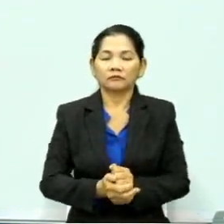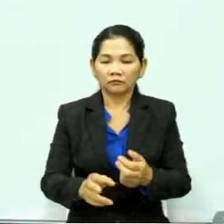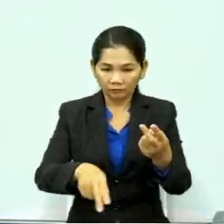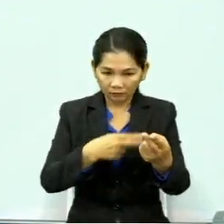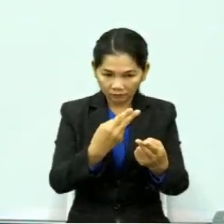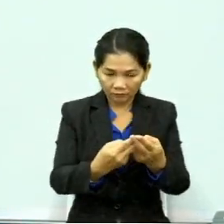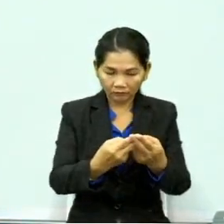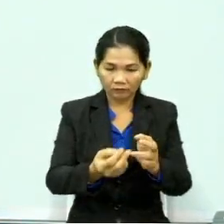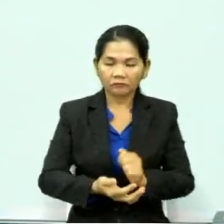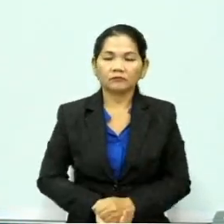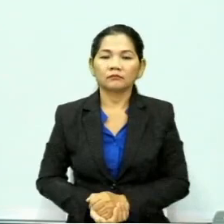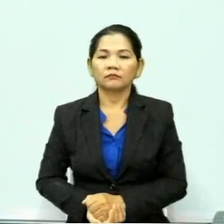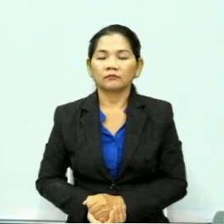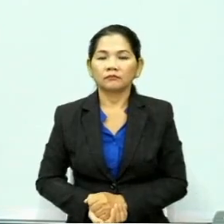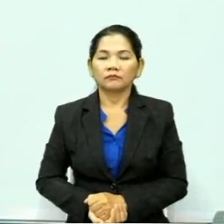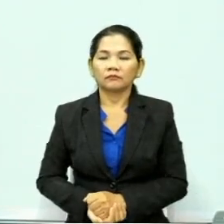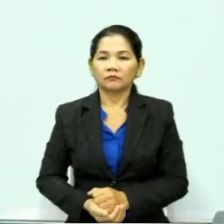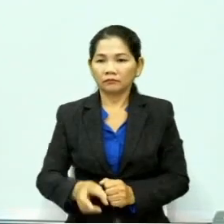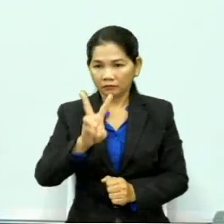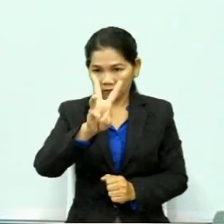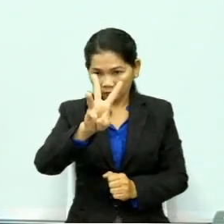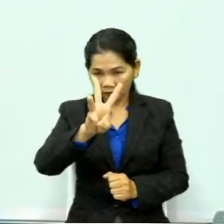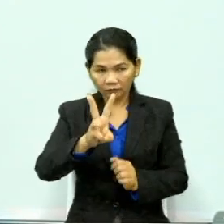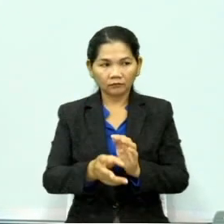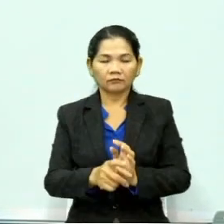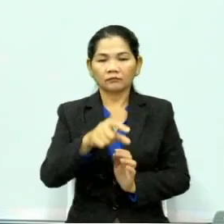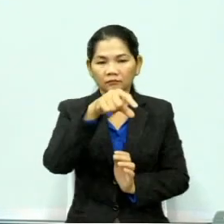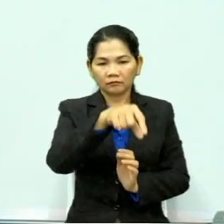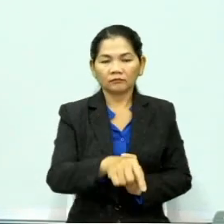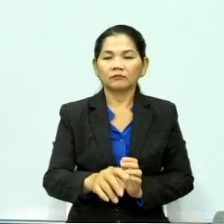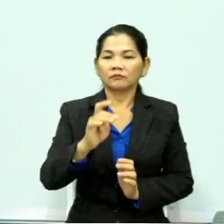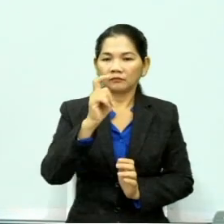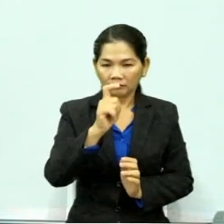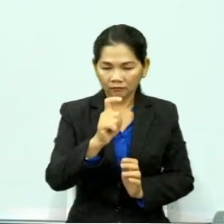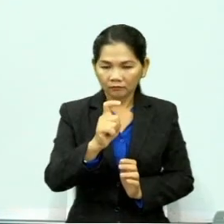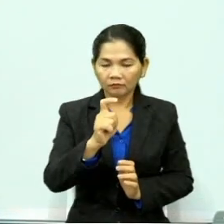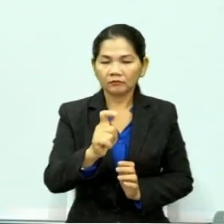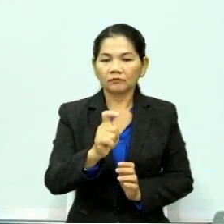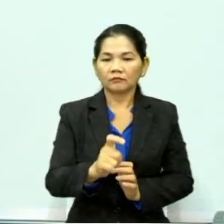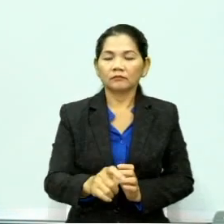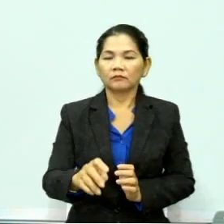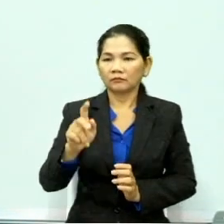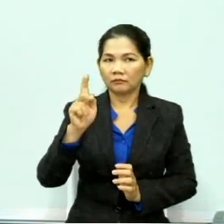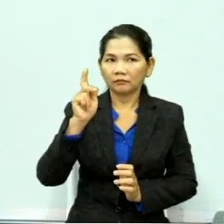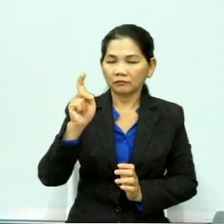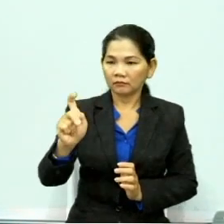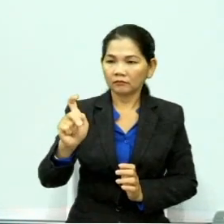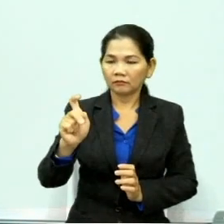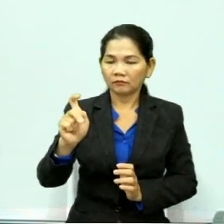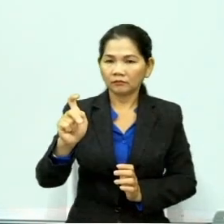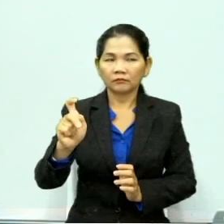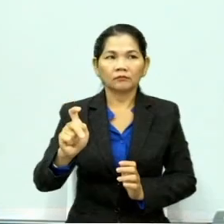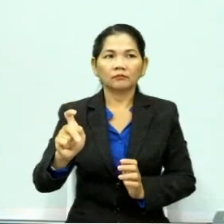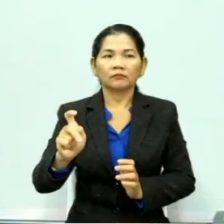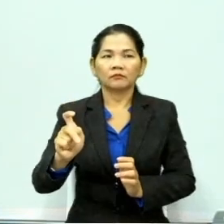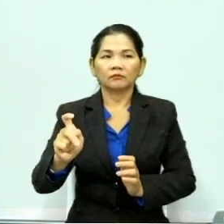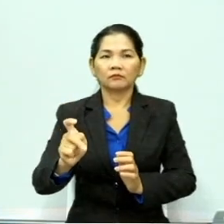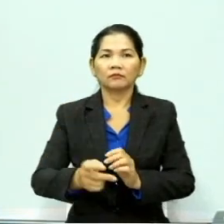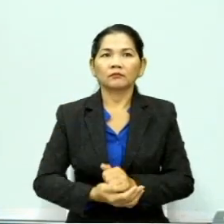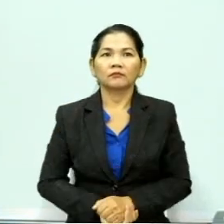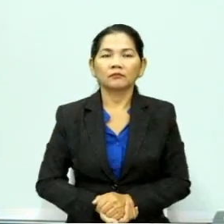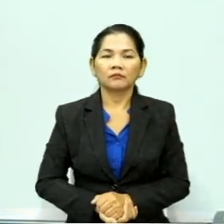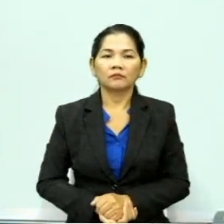nâng ạ chà miền bấy nè con miền co chà miền khó chà miền